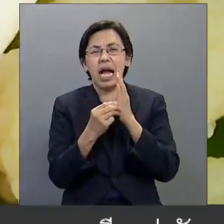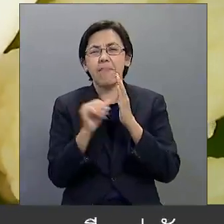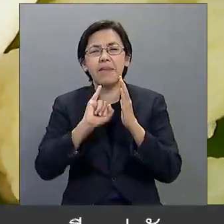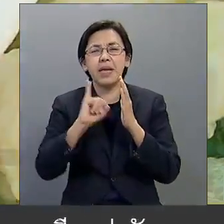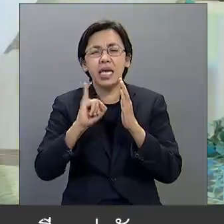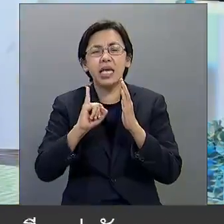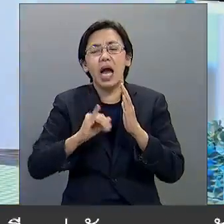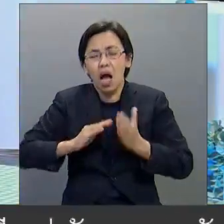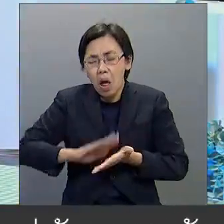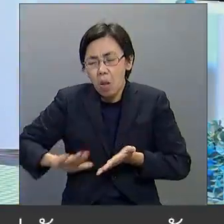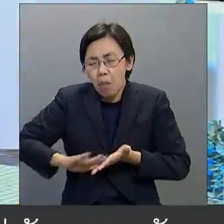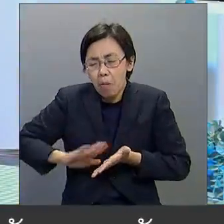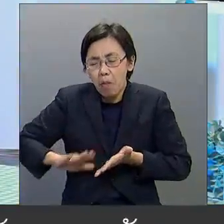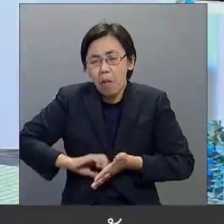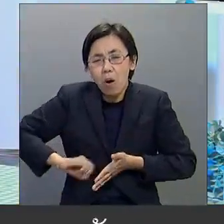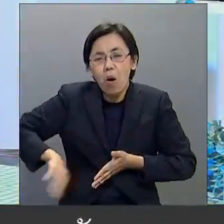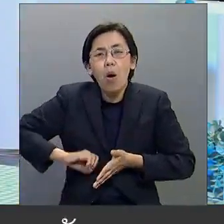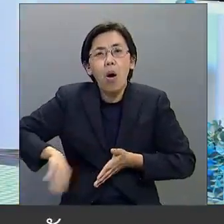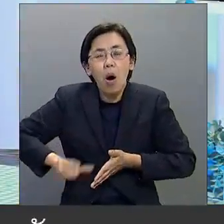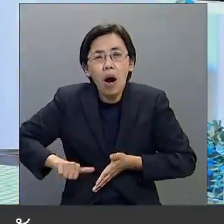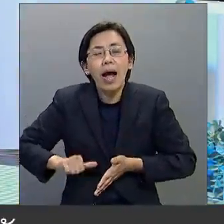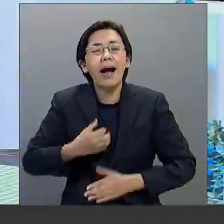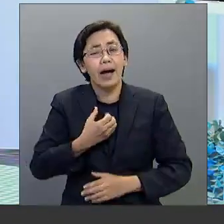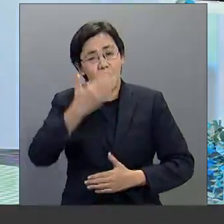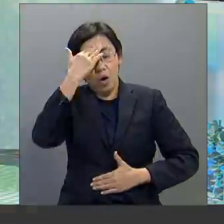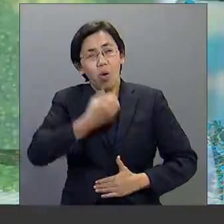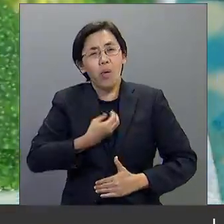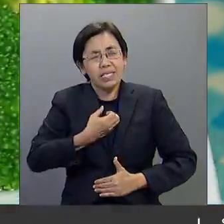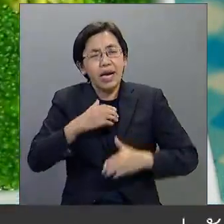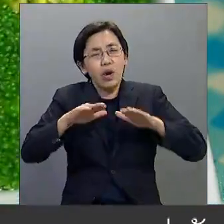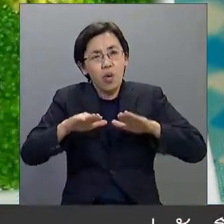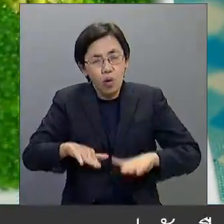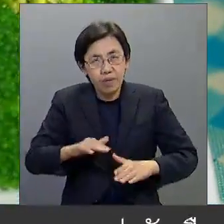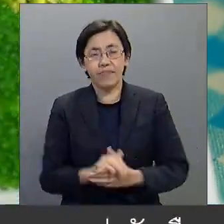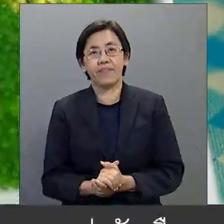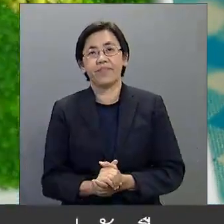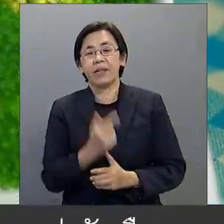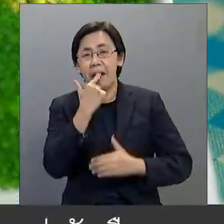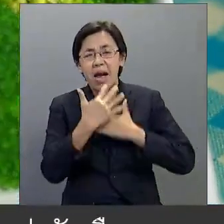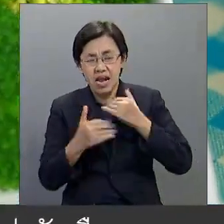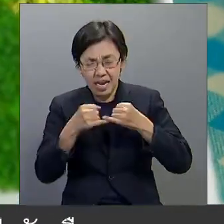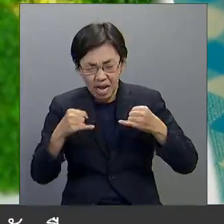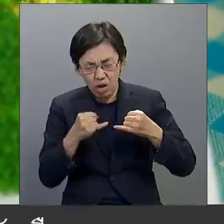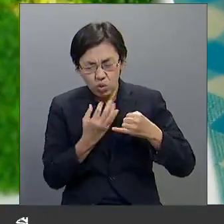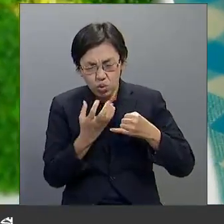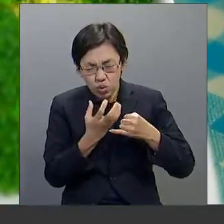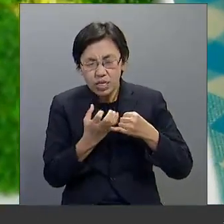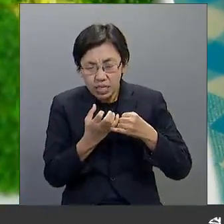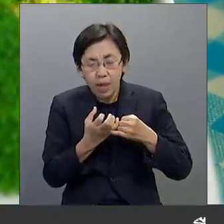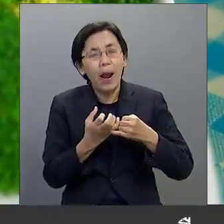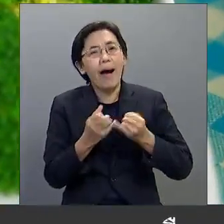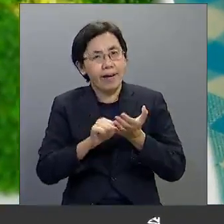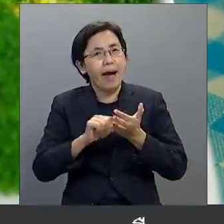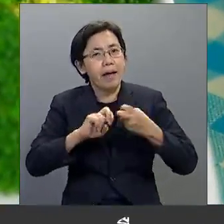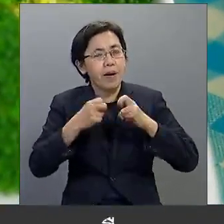ไขมันร้ายที่เสี่ยงต่อการเกิดโรคหัวใจและขนาดเดียวกันเองมันช่วยต้านการอักเสบของหลอดเลือดได้ครับแล้วเมนูอย่างน้ำ